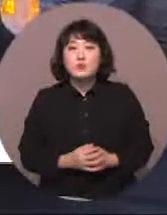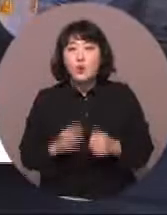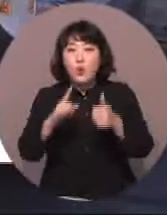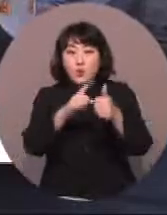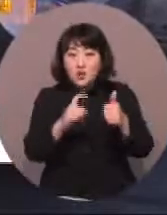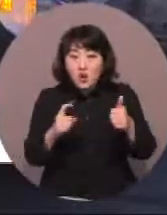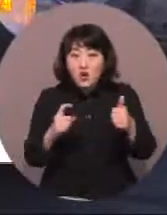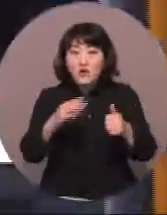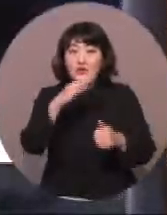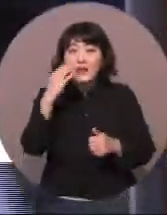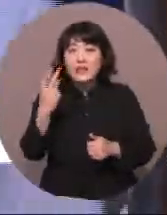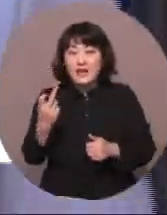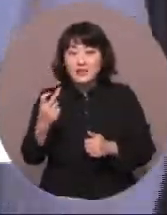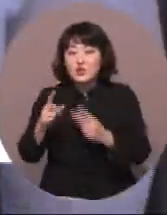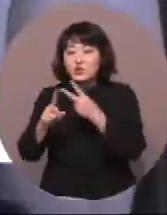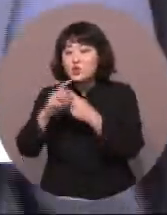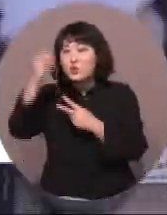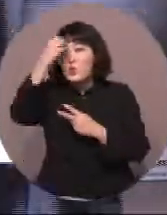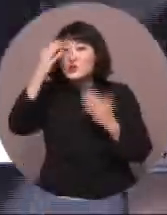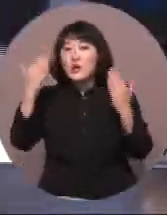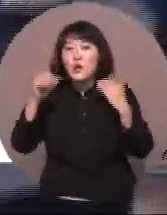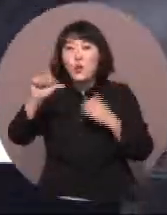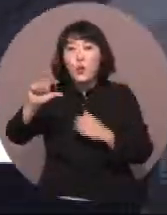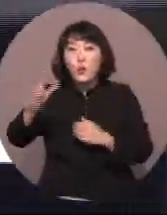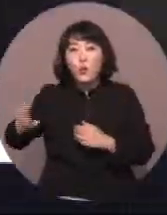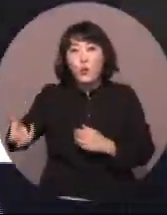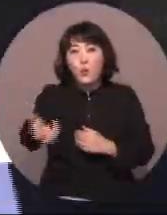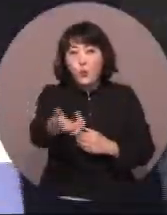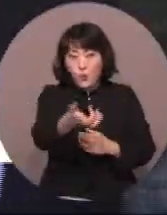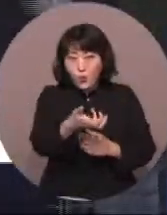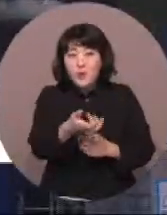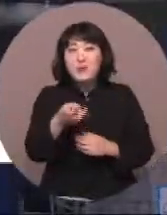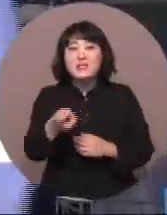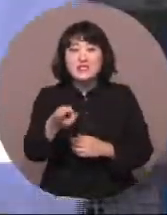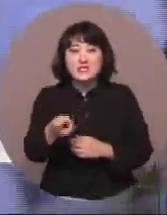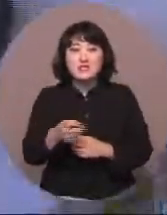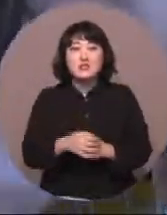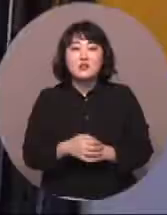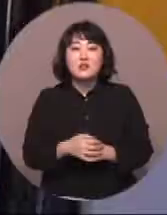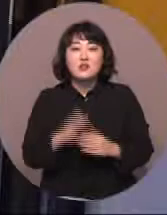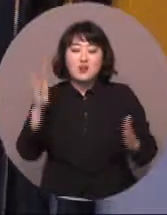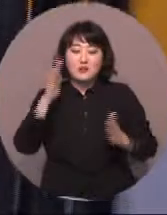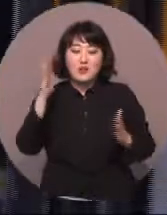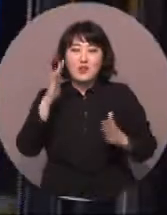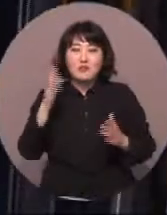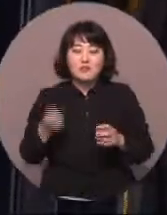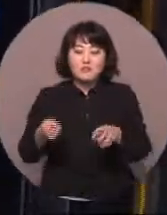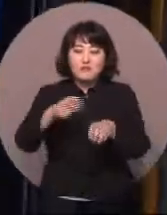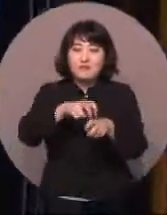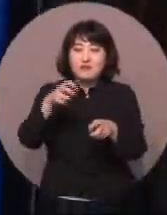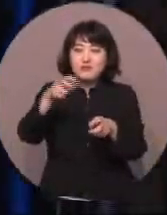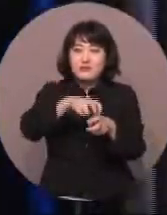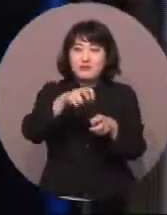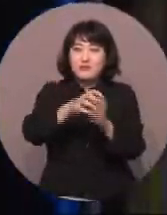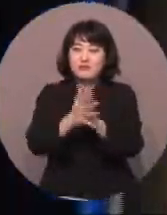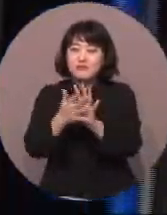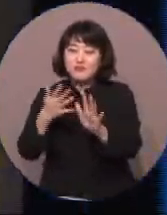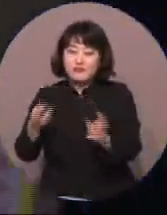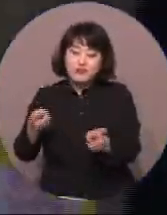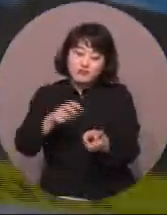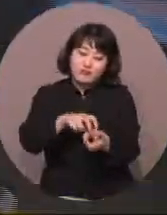홍성과 예산 지역의 중고등학교 5곳을 도는 농어촌 버스. 등굣길에 오른 학생들이 버스에 줄지어